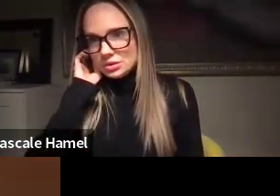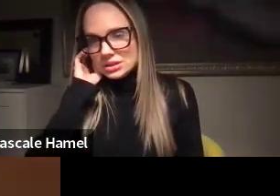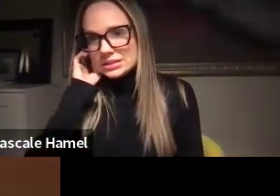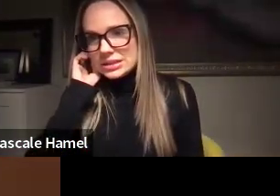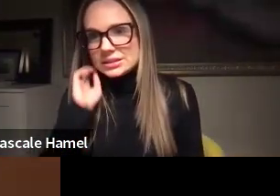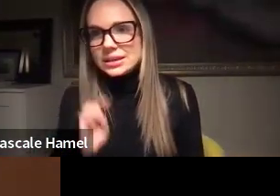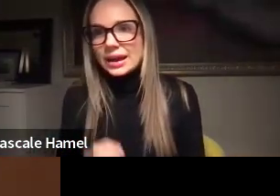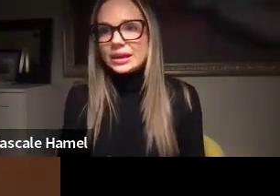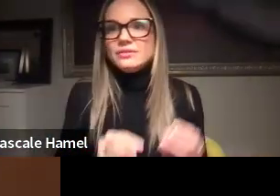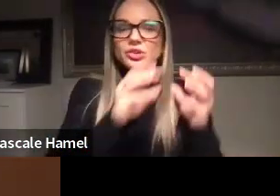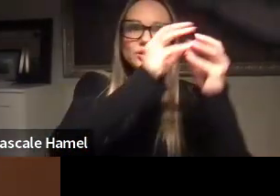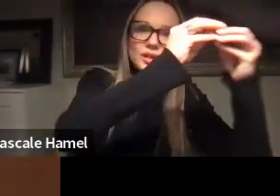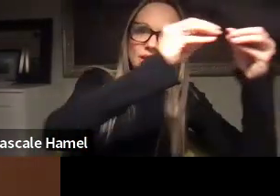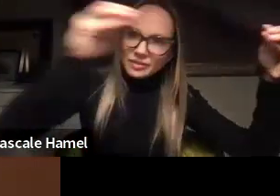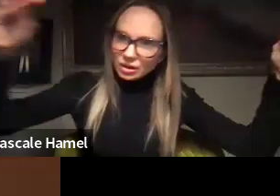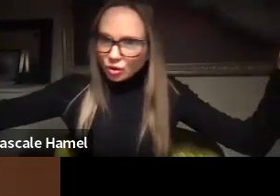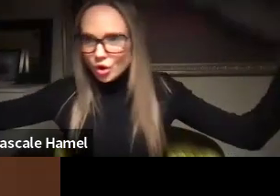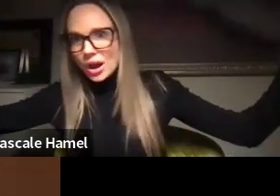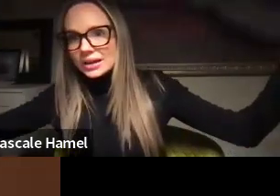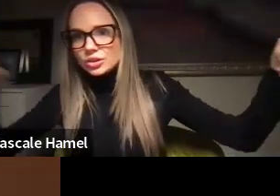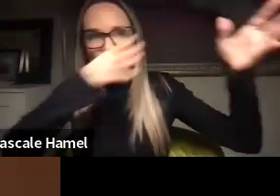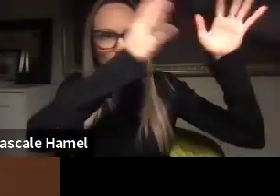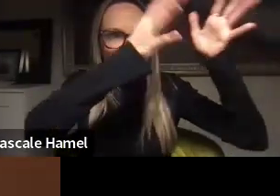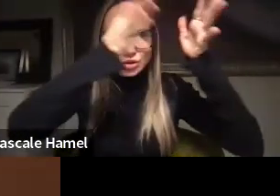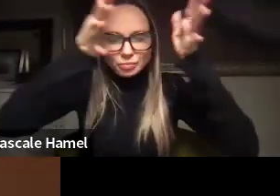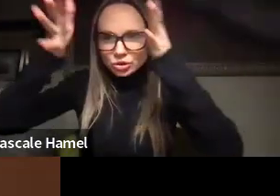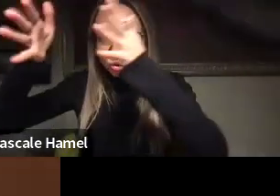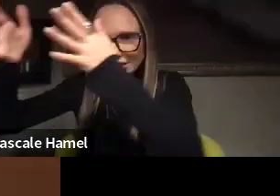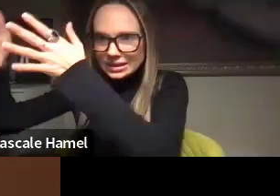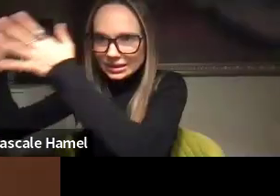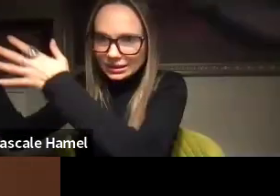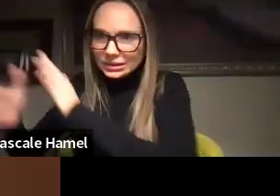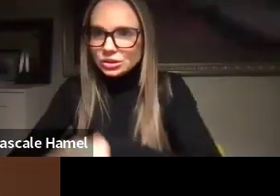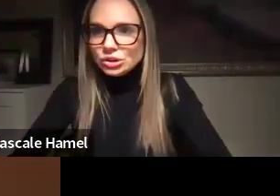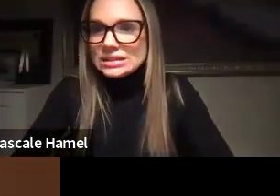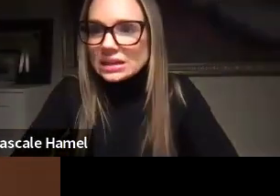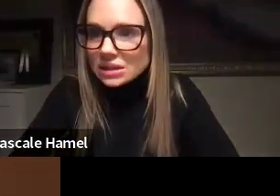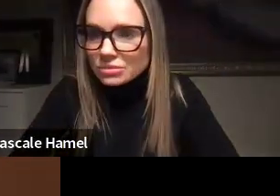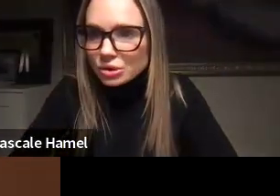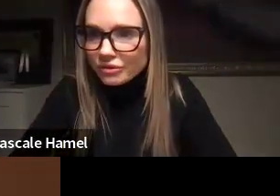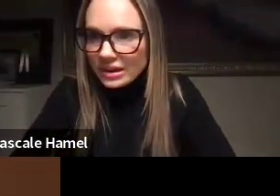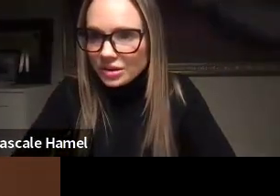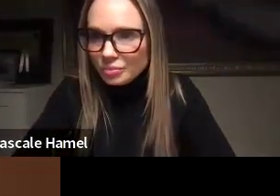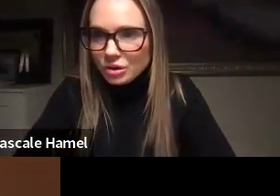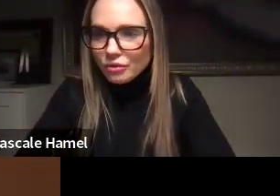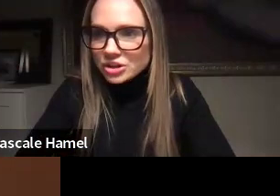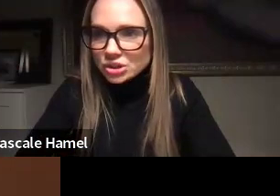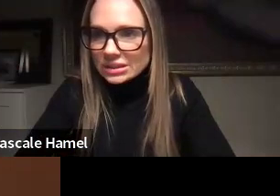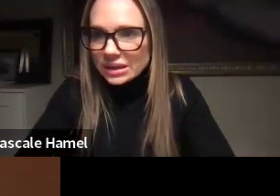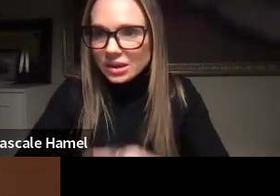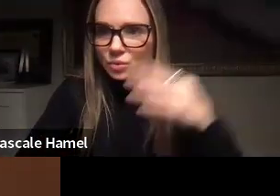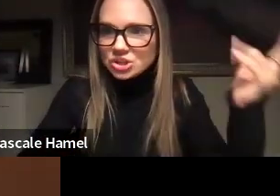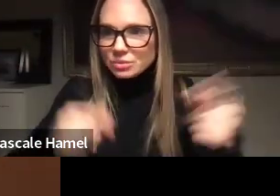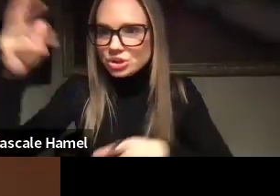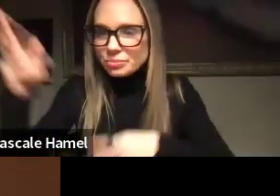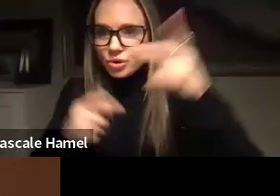OK? Ils ont des stylistes qui arrivent là, avec un rack de vêtements, là, puis tous les ensembles sont faits, là, puis là, on fait